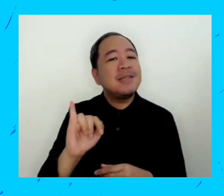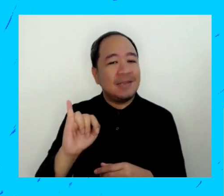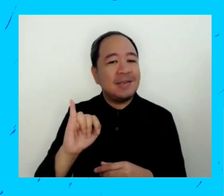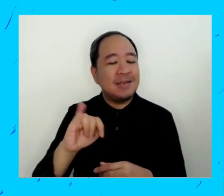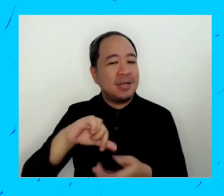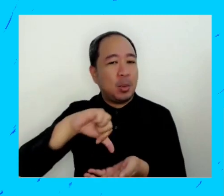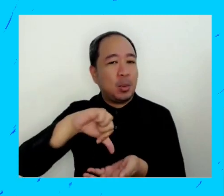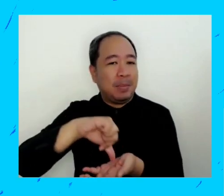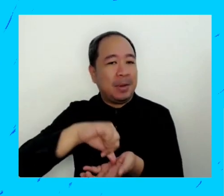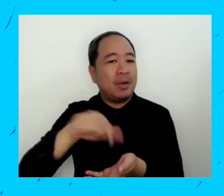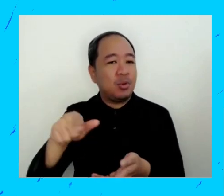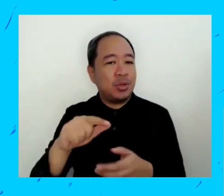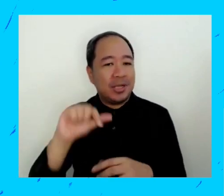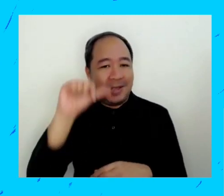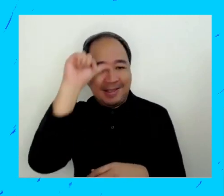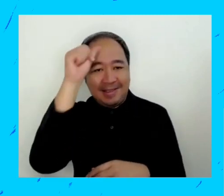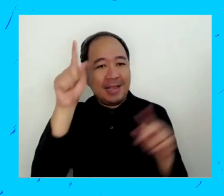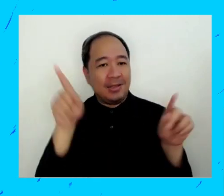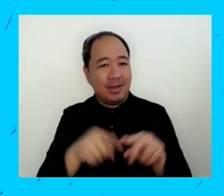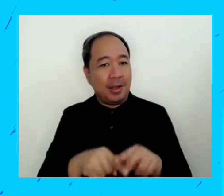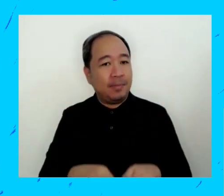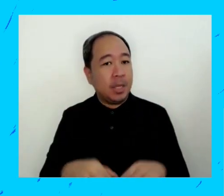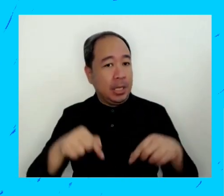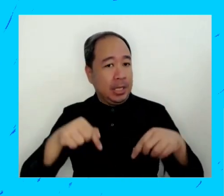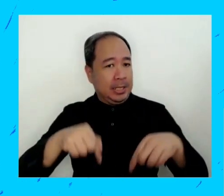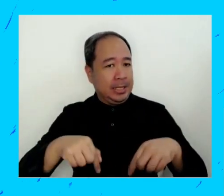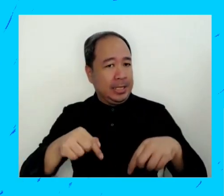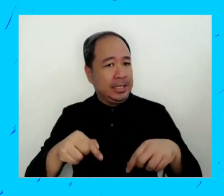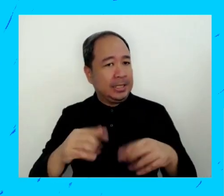C'est une session